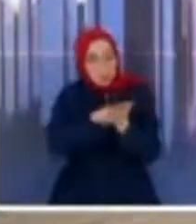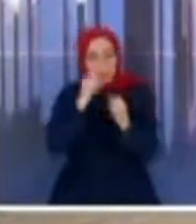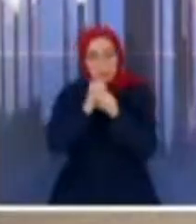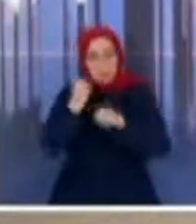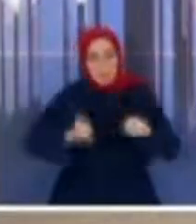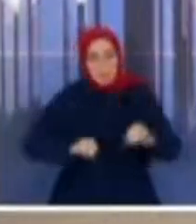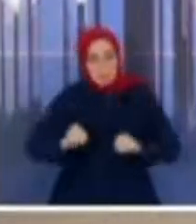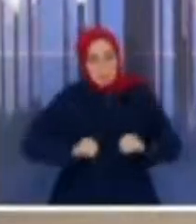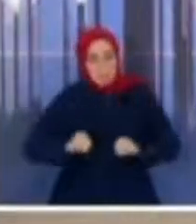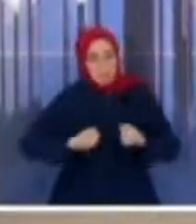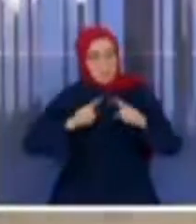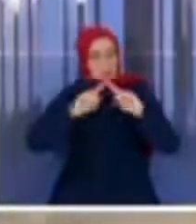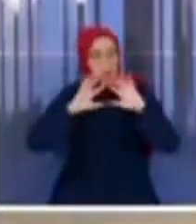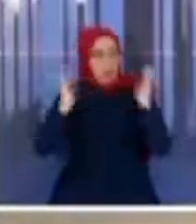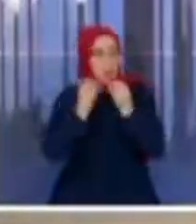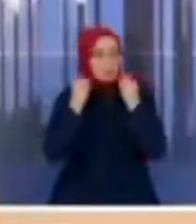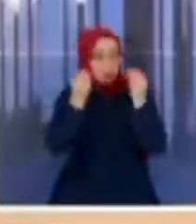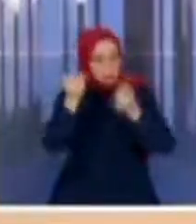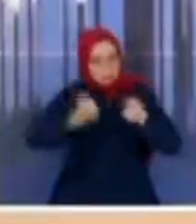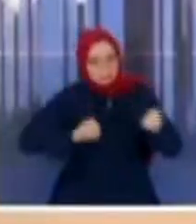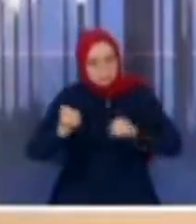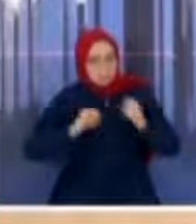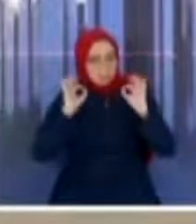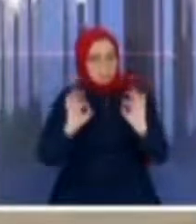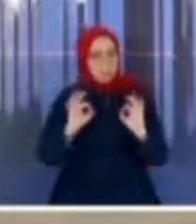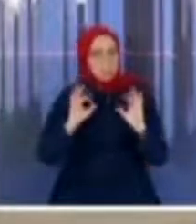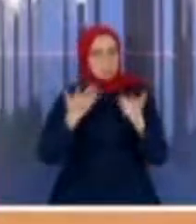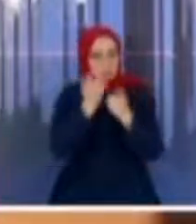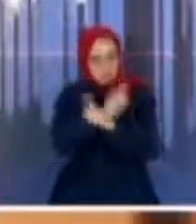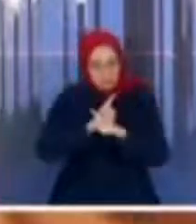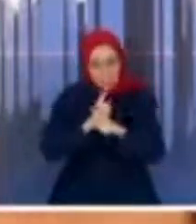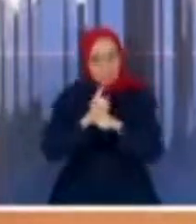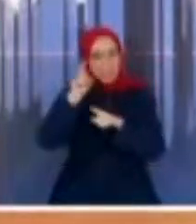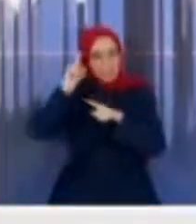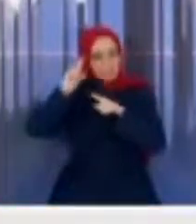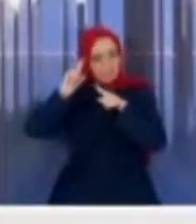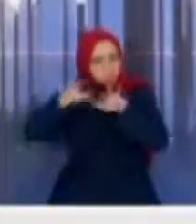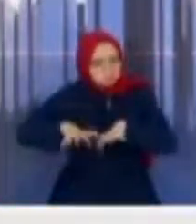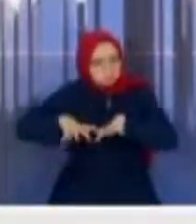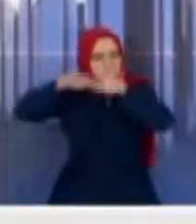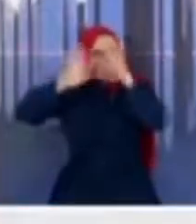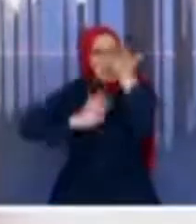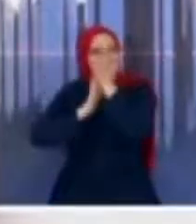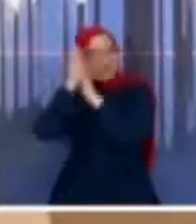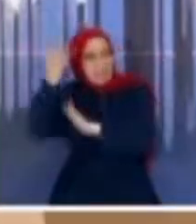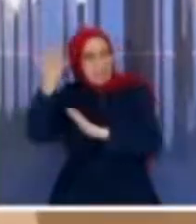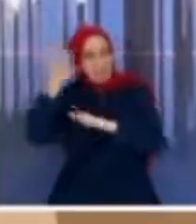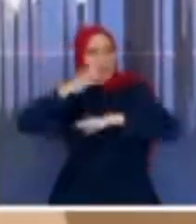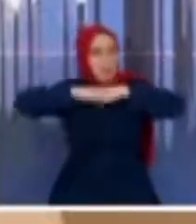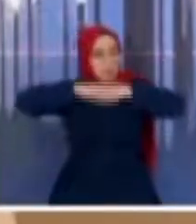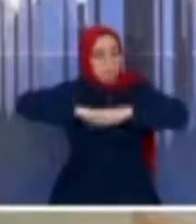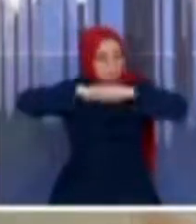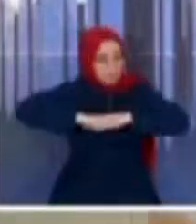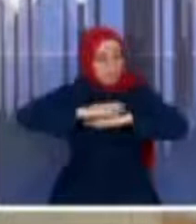اللي باش نقدموهم، التدريب في الاسعافات الاوليه، التدريب في مكافحه او في مواجهه الكوارث،